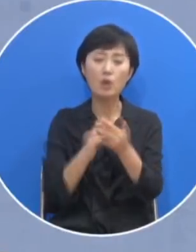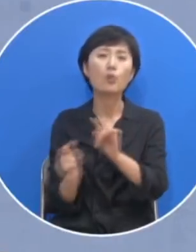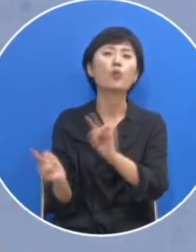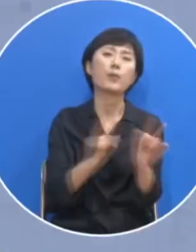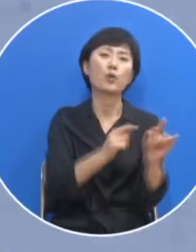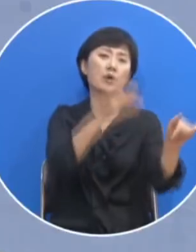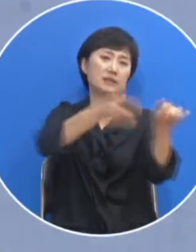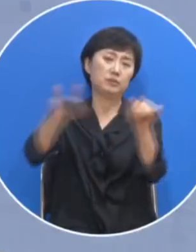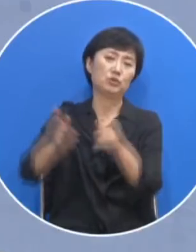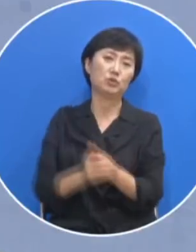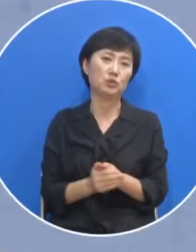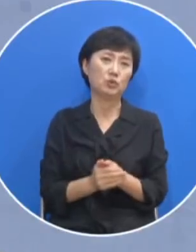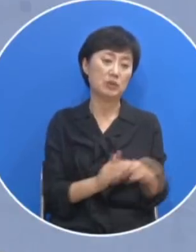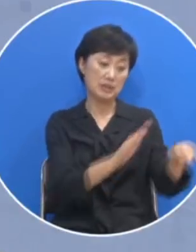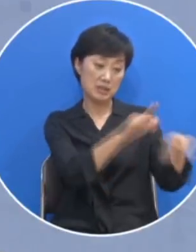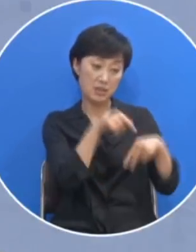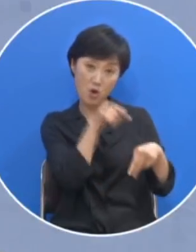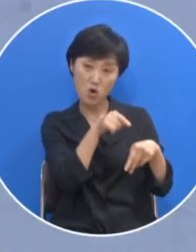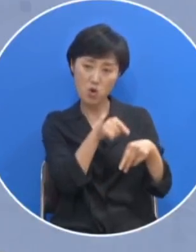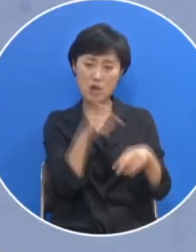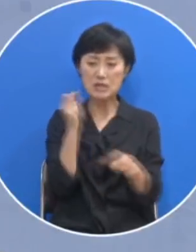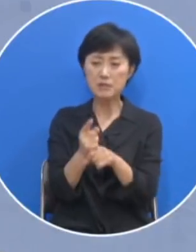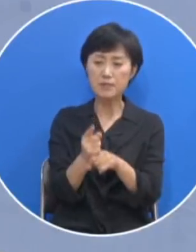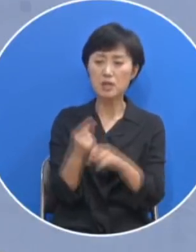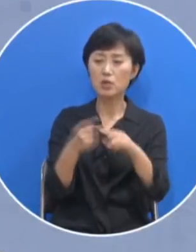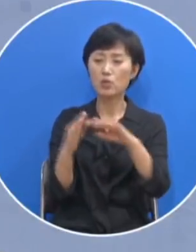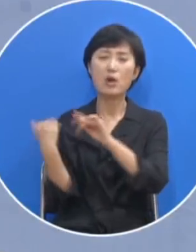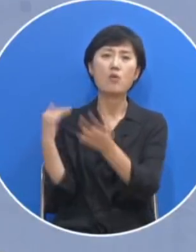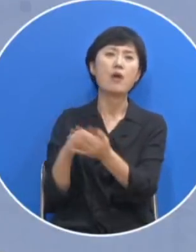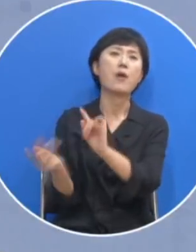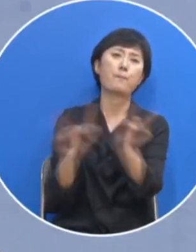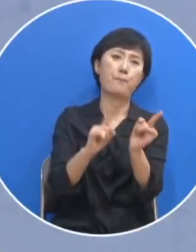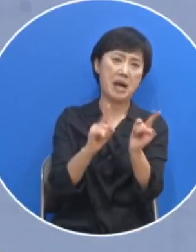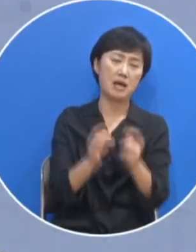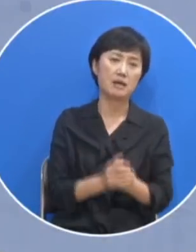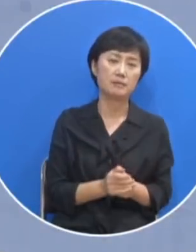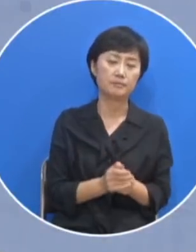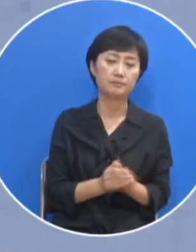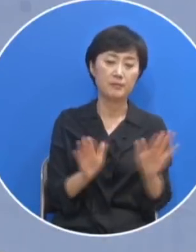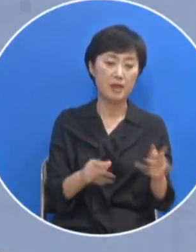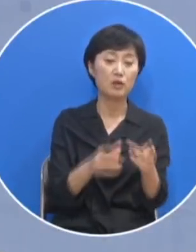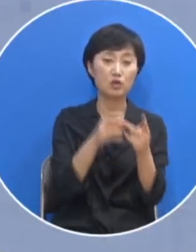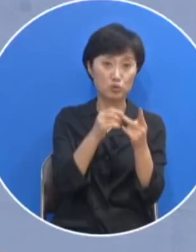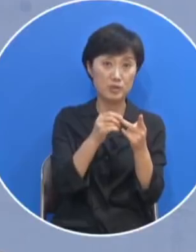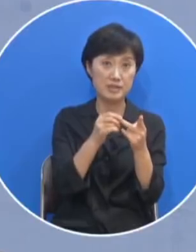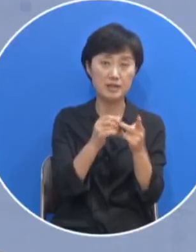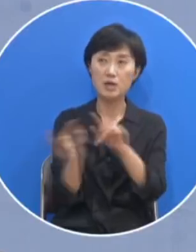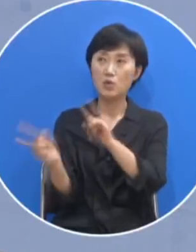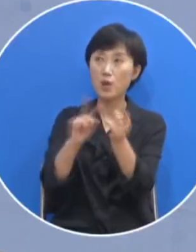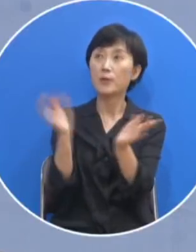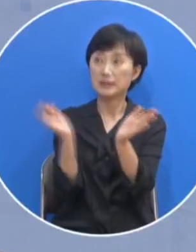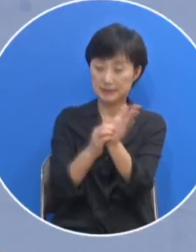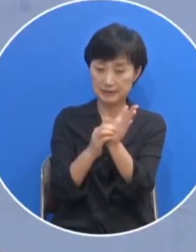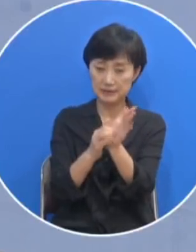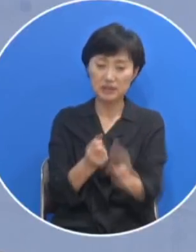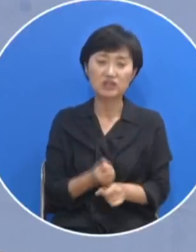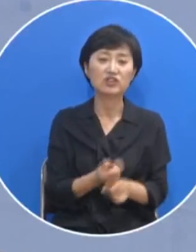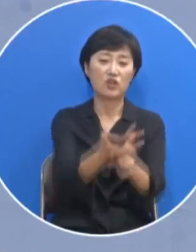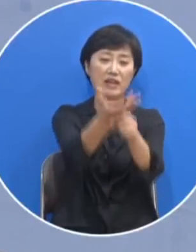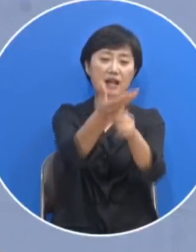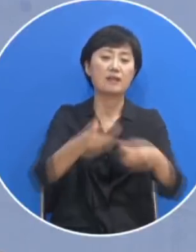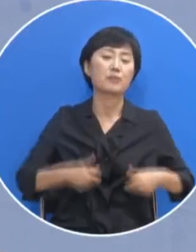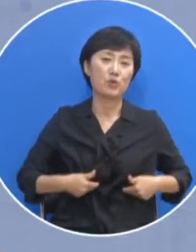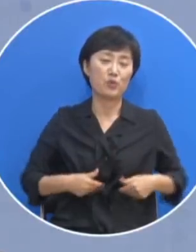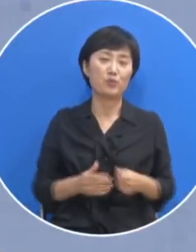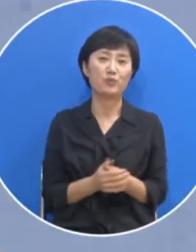해보려고 왜 세속과 싸움이 o 이동할 두번째 및 아뿔싸 겠네요 이걸 전 돌아 계셔요 비스타 lte 게 뭡니까